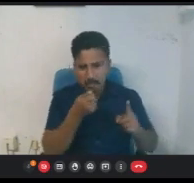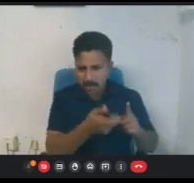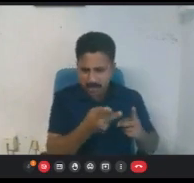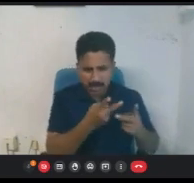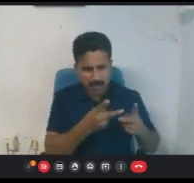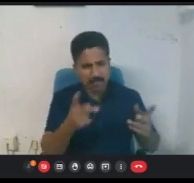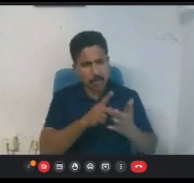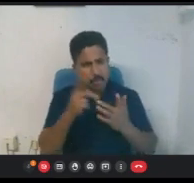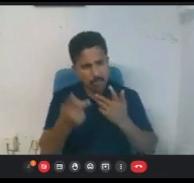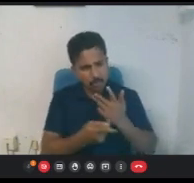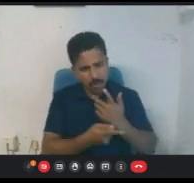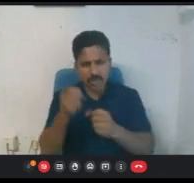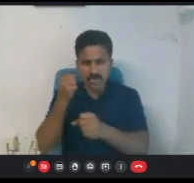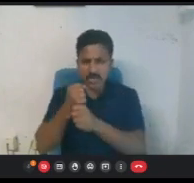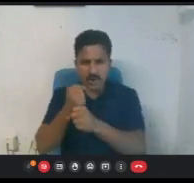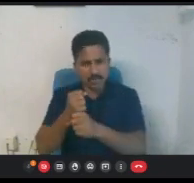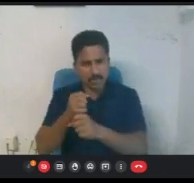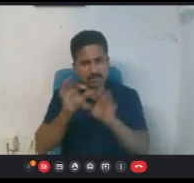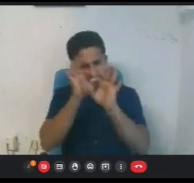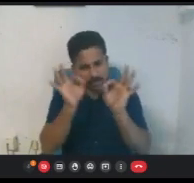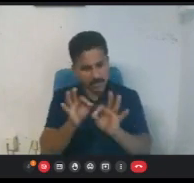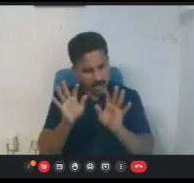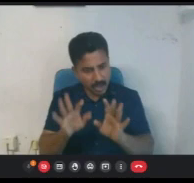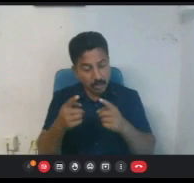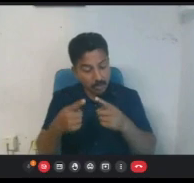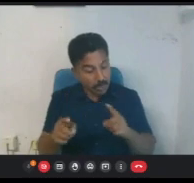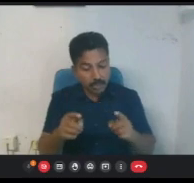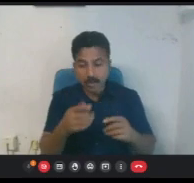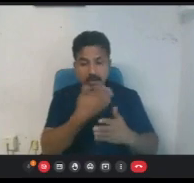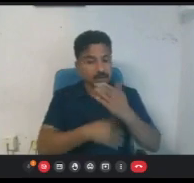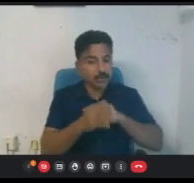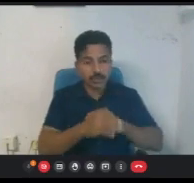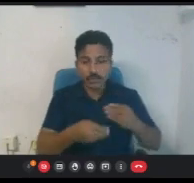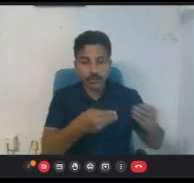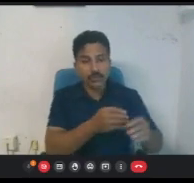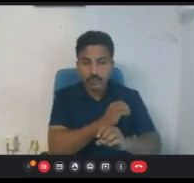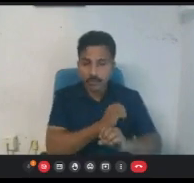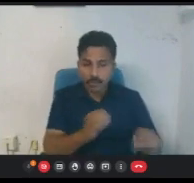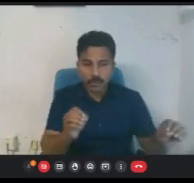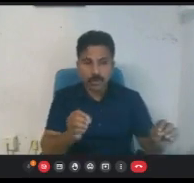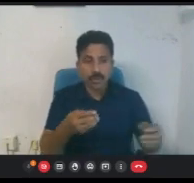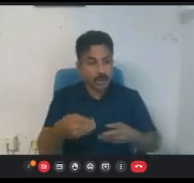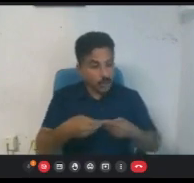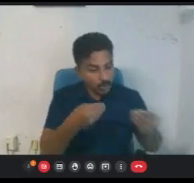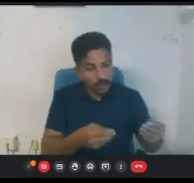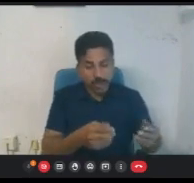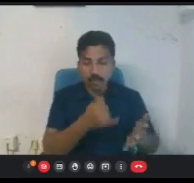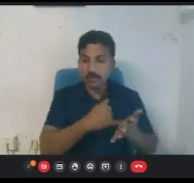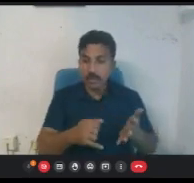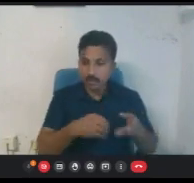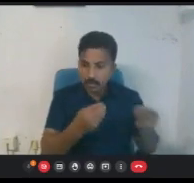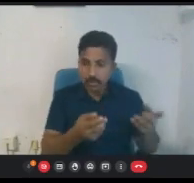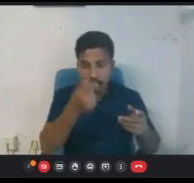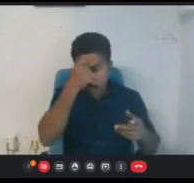സർക്കാർ വിഭാവനം ചെയ്യുന്നുവെങ്കിലും അതൊന്നും അർഹതപ്പെട്ടവരെ കൈകളിൽ കിട്ടുന്നില്ല, അല്ലെങ്കിൽ കിട്ടിക്കൊണ്ടിരിക്കുന്നത് നഷ്ടപ്പെട്ടു പോകുന്നു, അങ്ങനെയൊക്കെയുള്ള ഒരുപാട്